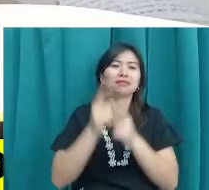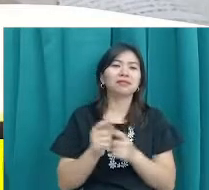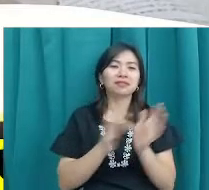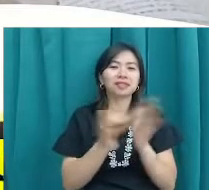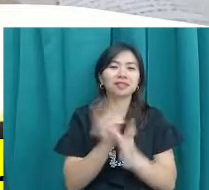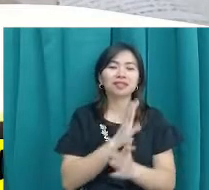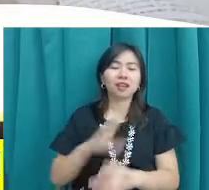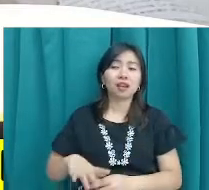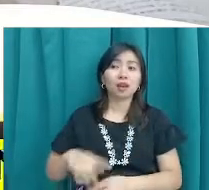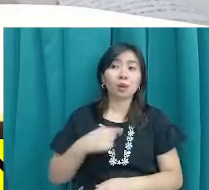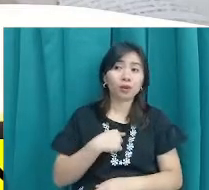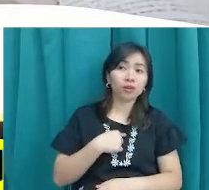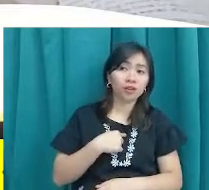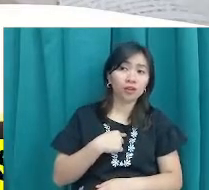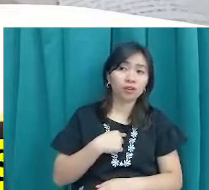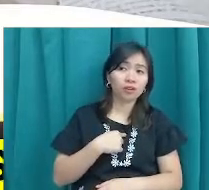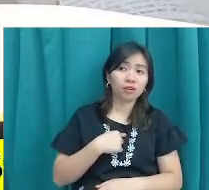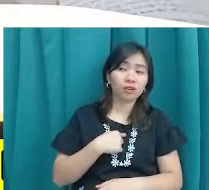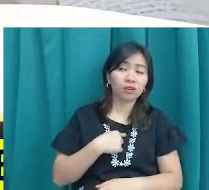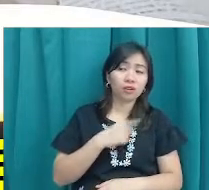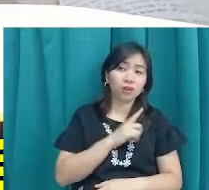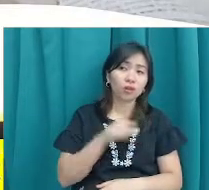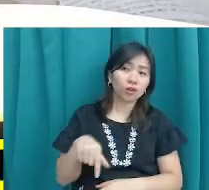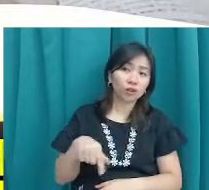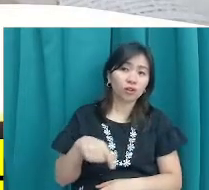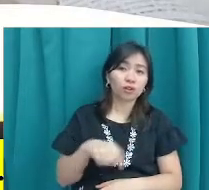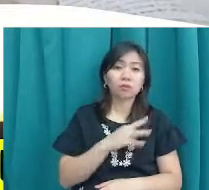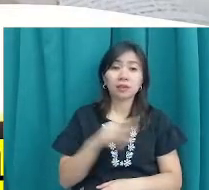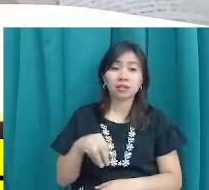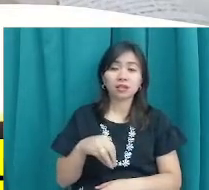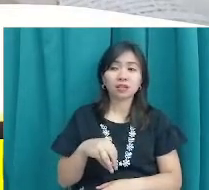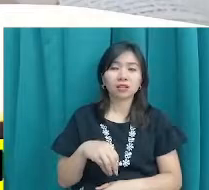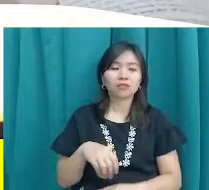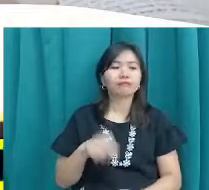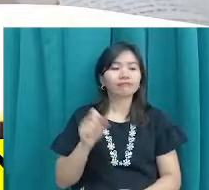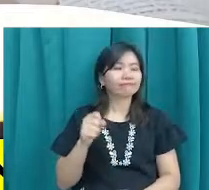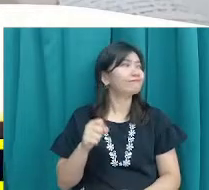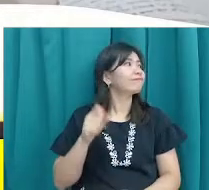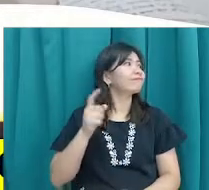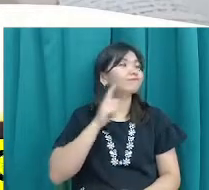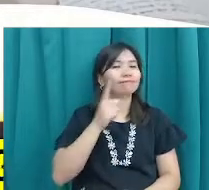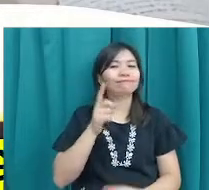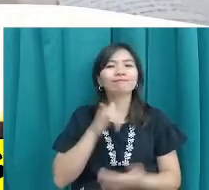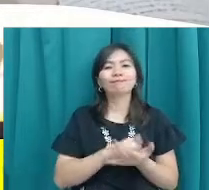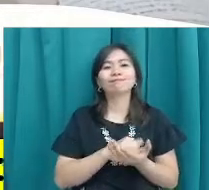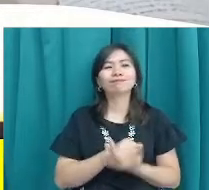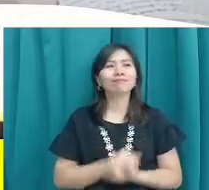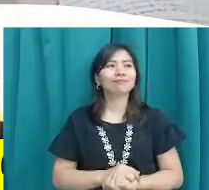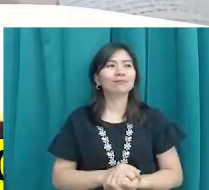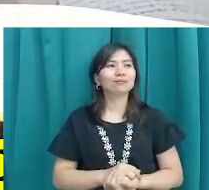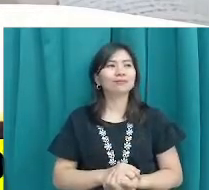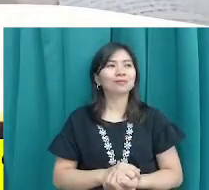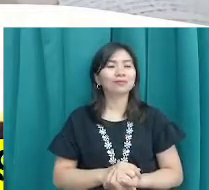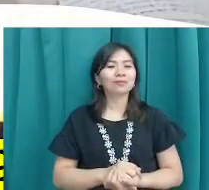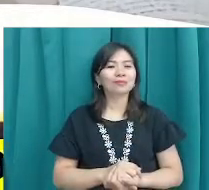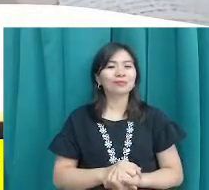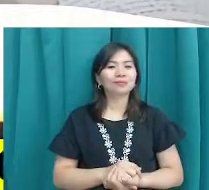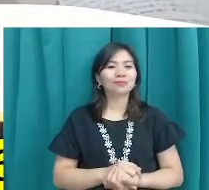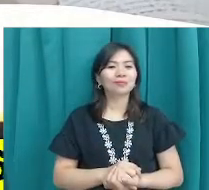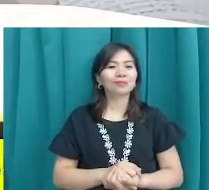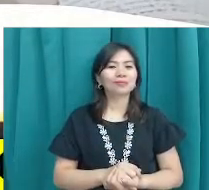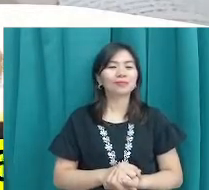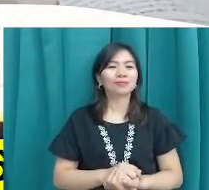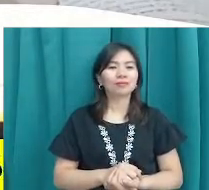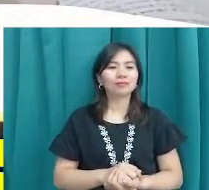sin. Akalain mo, close pala. Close kami ni Lord, kaya tawag sa kanya, Lord ang tawag nyo,